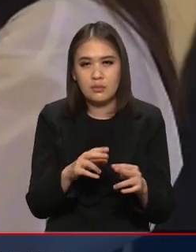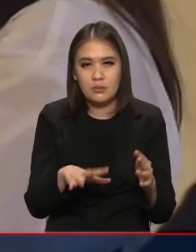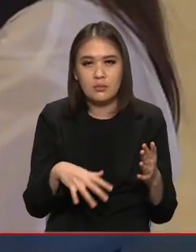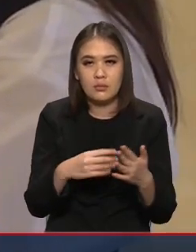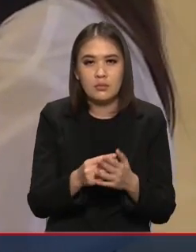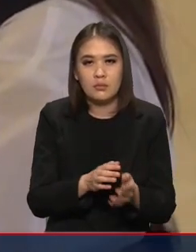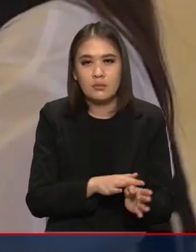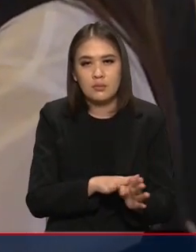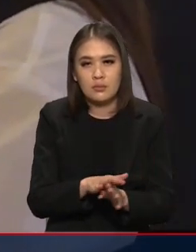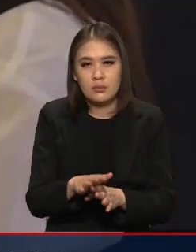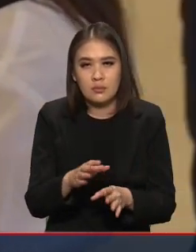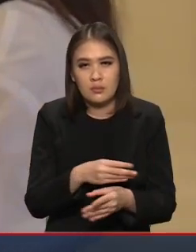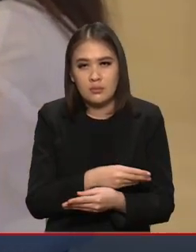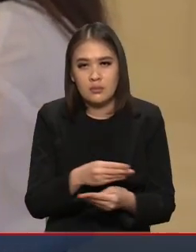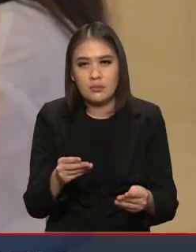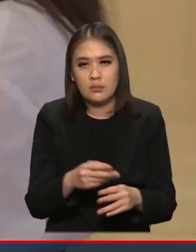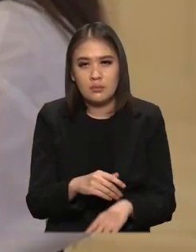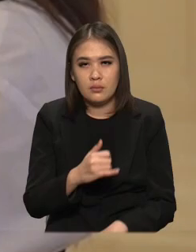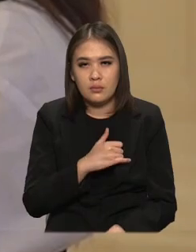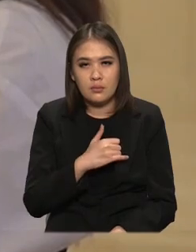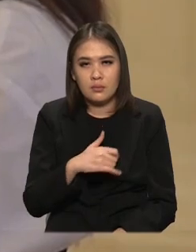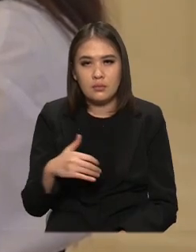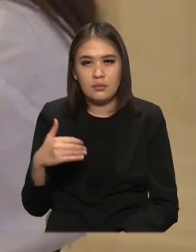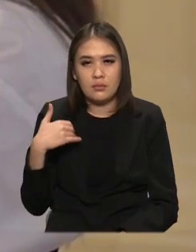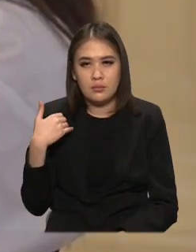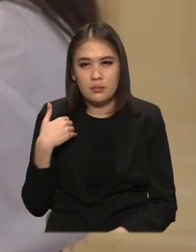kor toluqtay komerciyalık sipatta bolğandıktan bizge jaqsı payda keled.